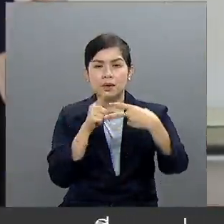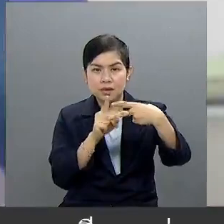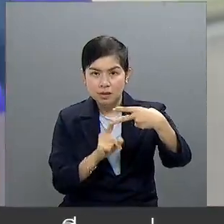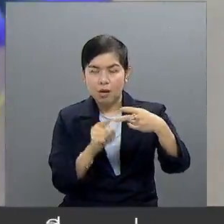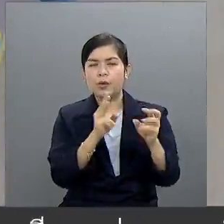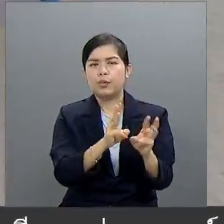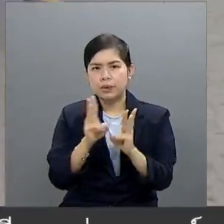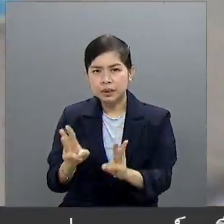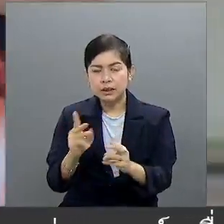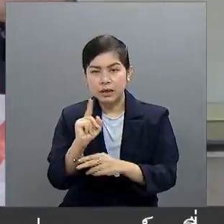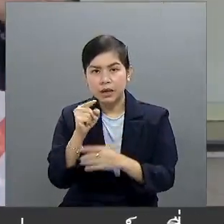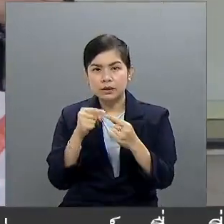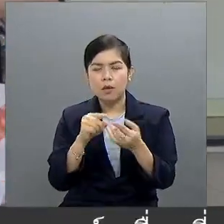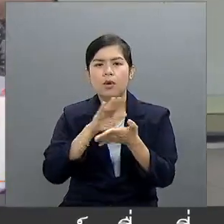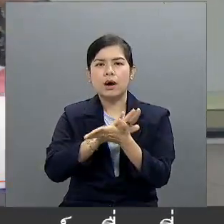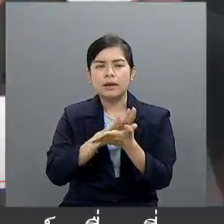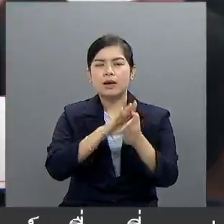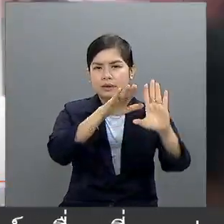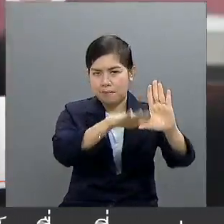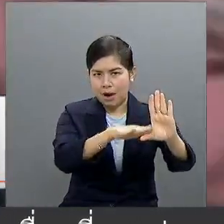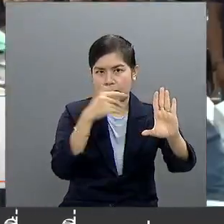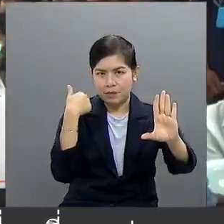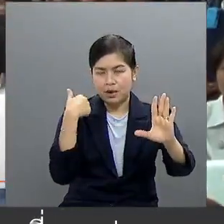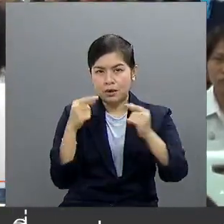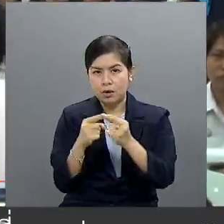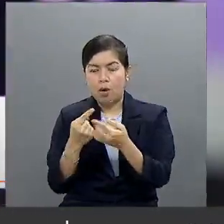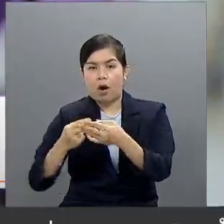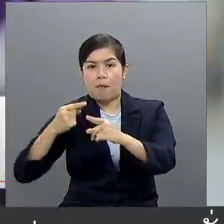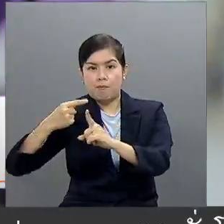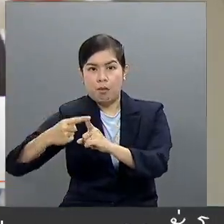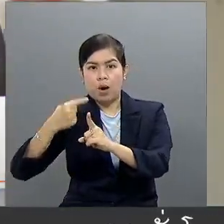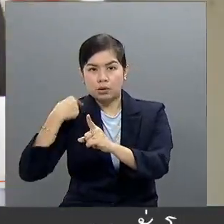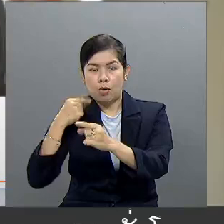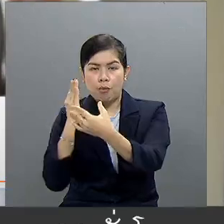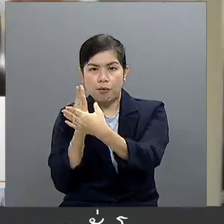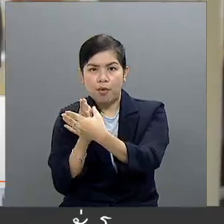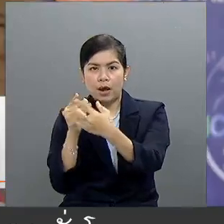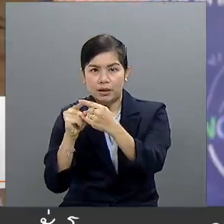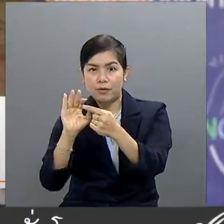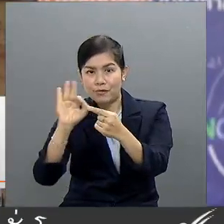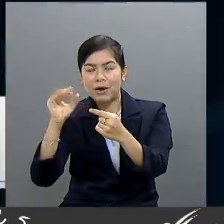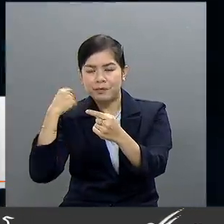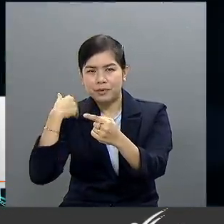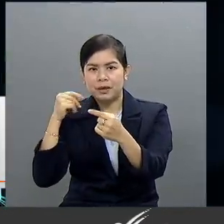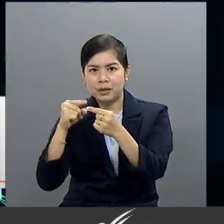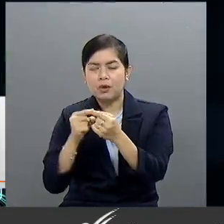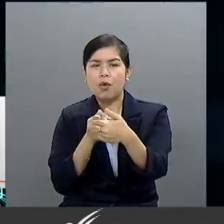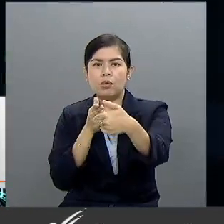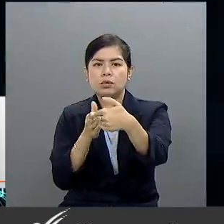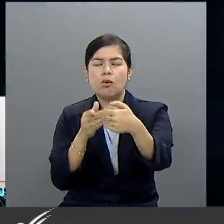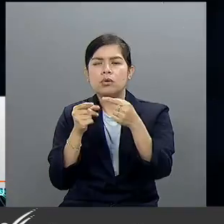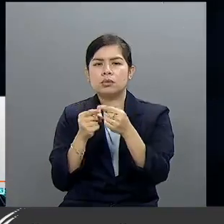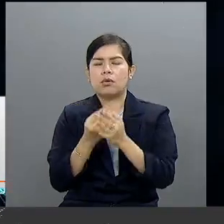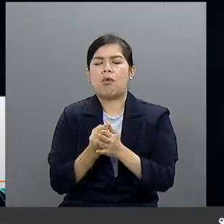ใบสมัครพร้อมเอกสารและไฟล์ประกอบการสมัครทุกอย่างทางไปรษณีย์มาที่ฝ่ายประชาสัมพันธ์โครงการการประกวดภาพยนตร์สร้างวิทยาศา